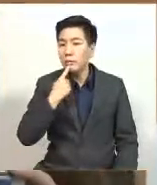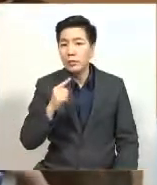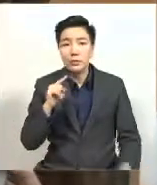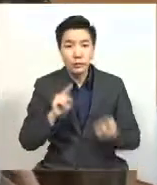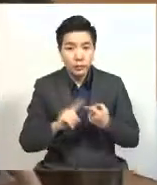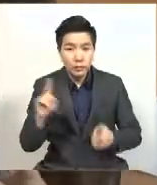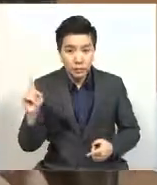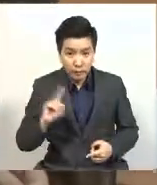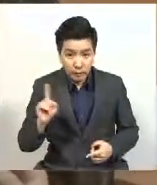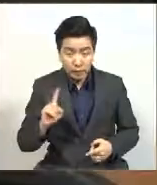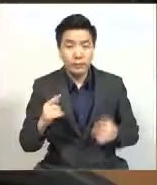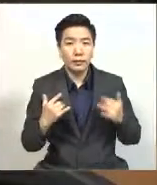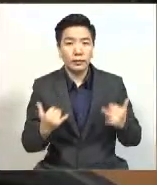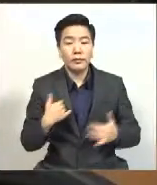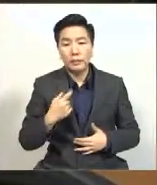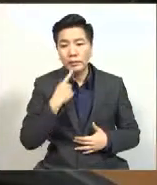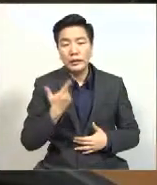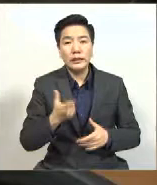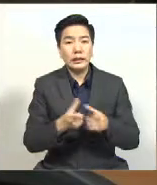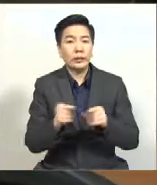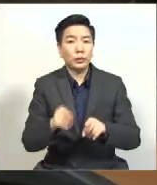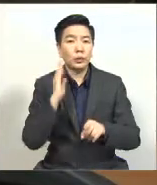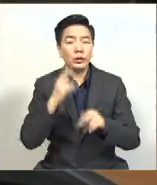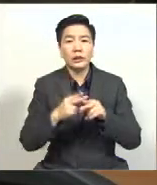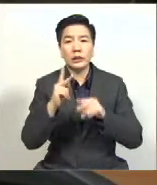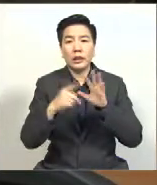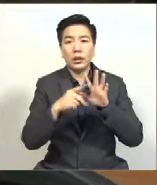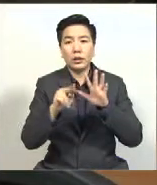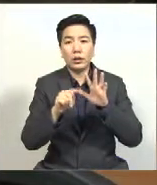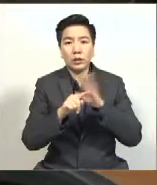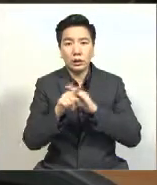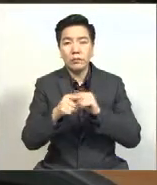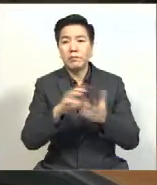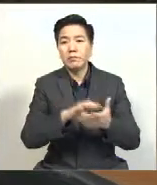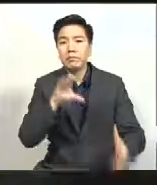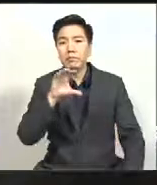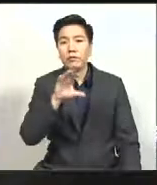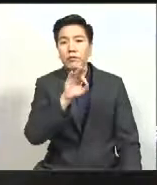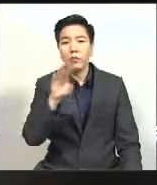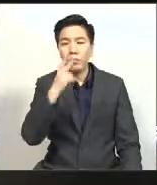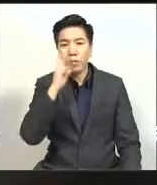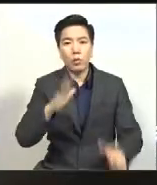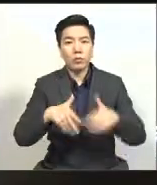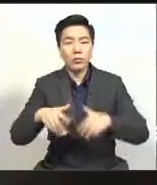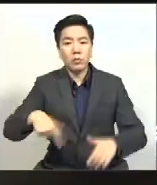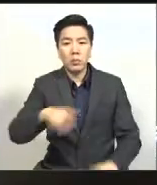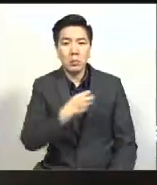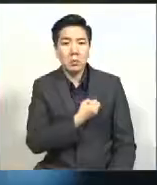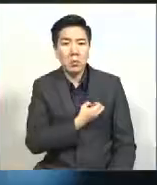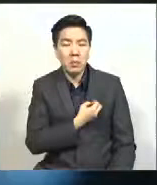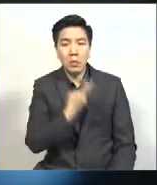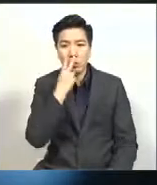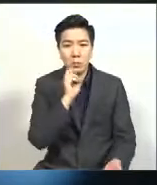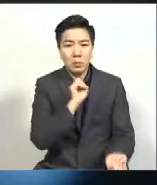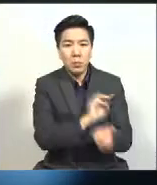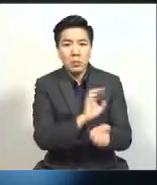และสังคมหรือว่า DE เนี่ยนะฮะก็บอกว่ากรณีของนายการนั้นได้มีการโพสต์ Facebook นะครับทำให้ประชาชนตื่นตระหนกเกิดผ